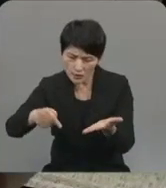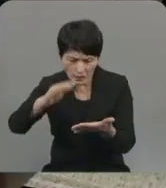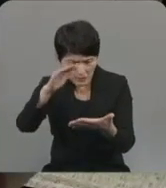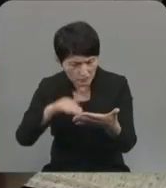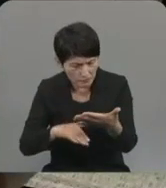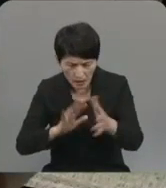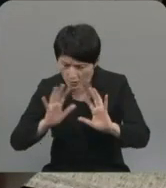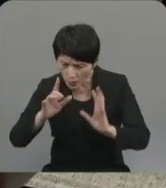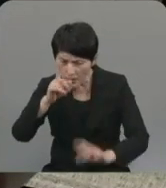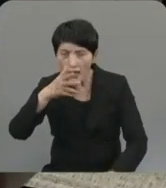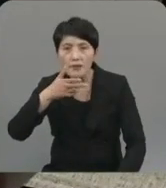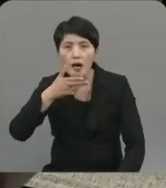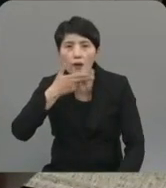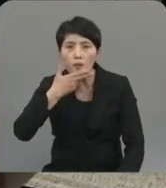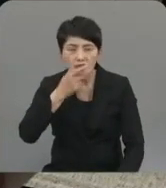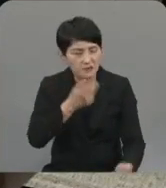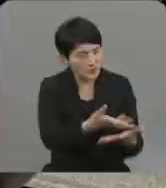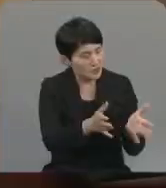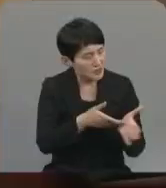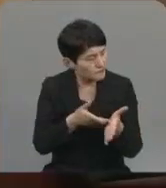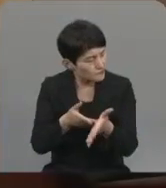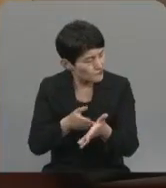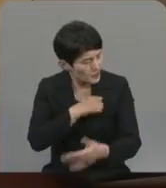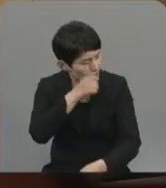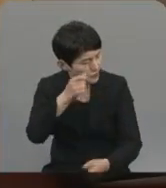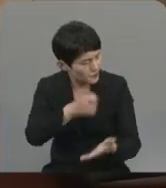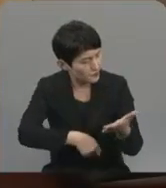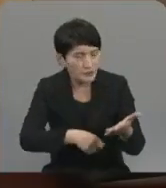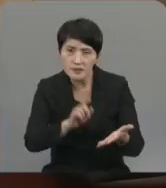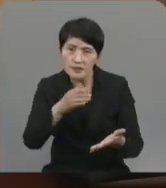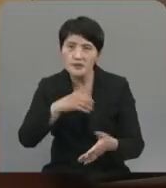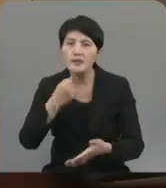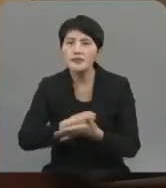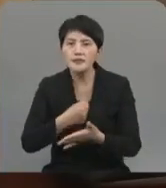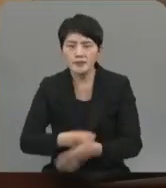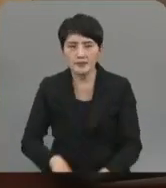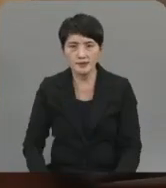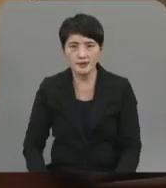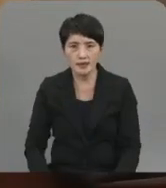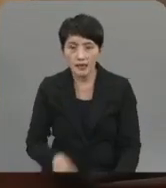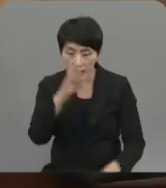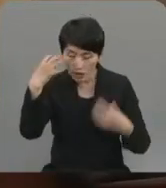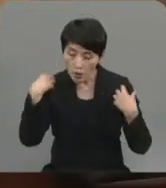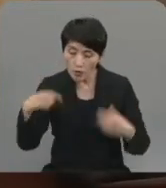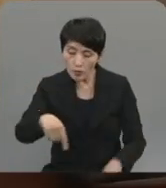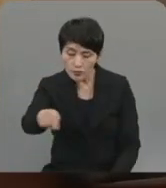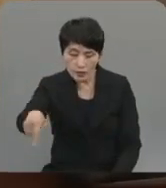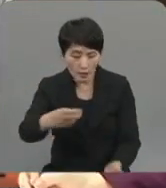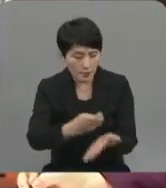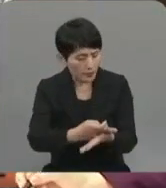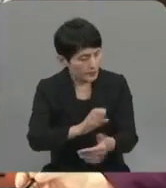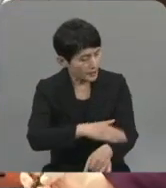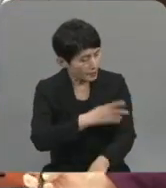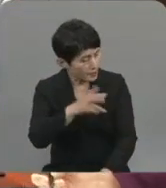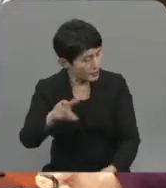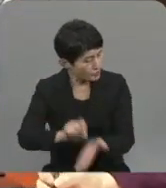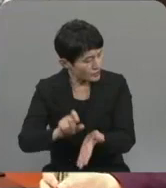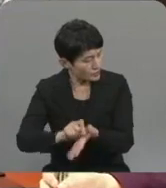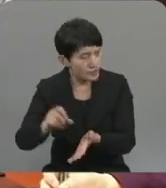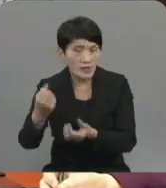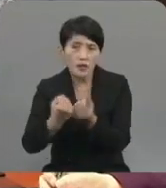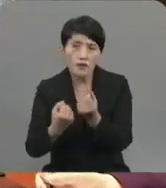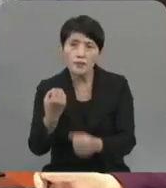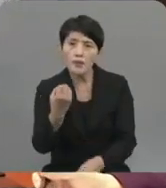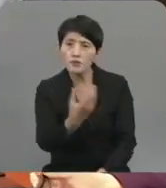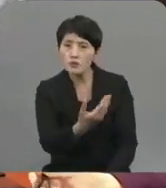lại sự Thảo sửa đổi luật quản lý ngũ cốc tổng thống giun cho biết lý do phụ quyết là bởi sự thạo sửa đổi luật quản lý ngũ cốc là một sự luật Dân túy